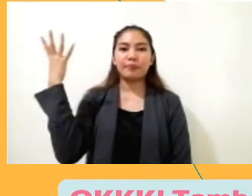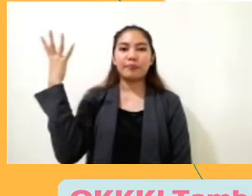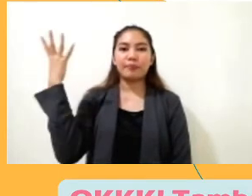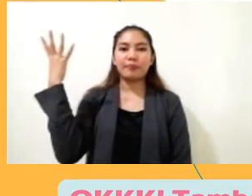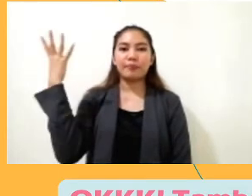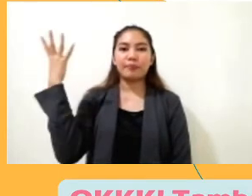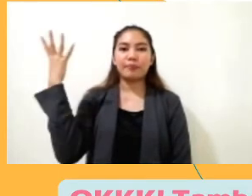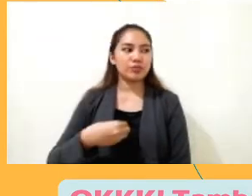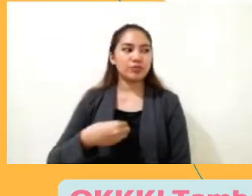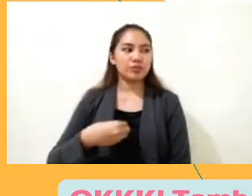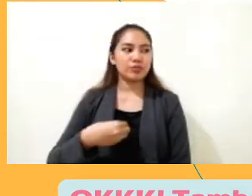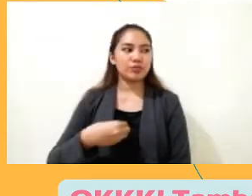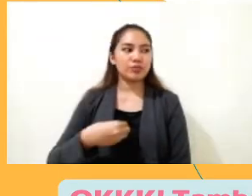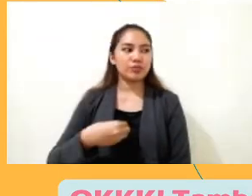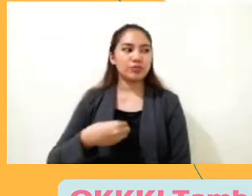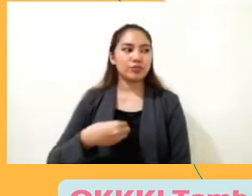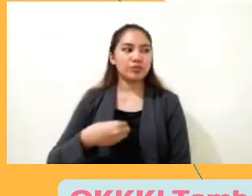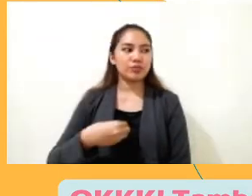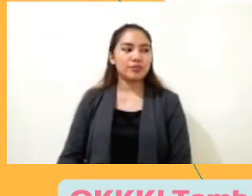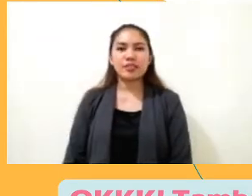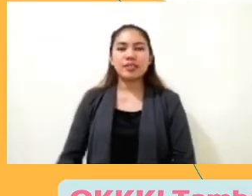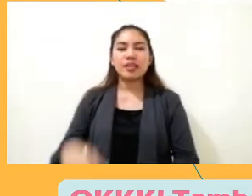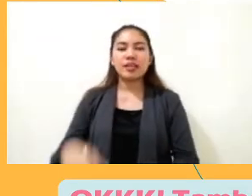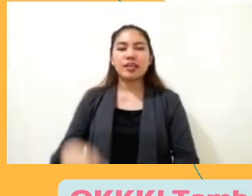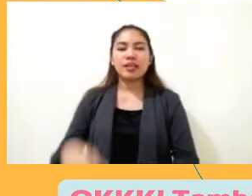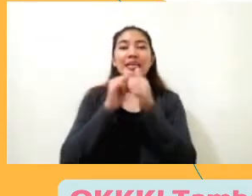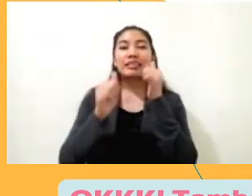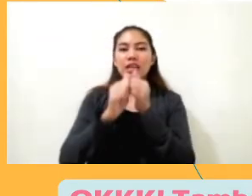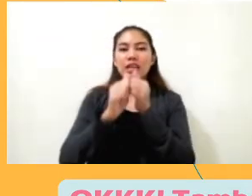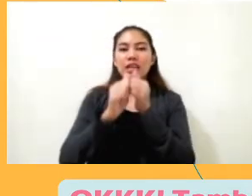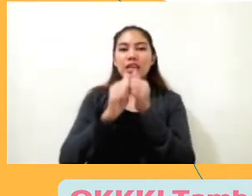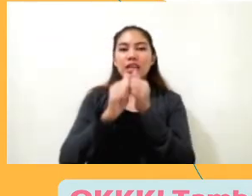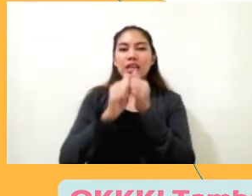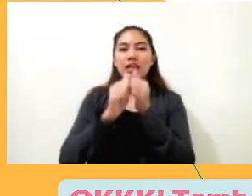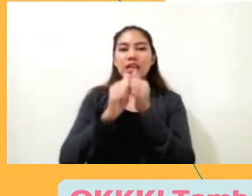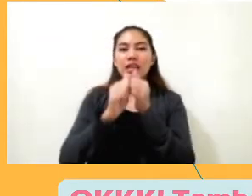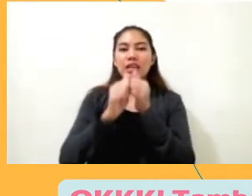Yon. Nakuha? So, dun sa ginawa ko, may levels na siya.